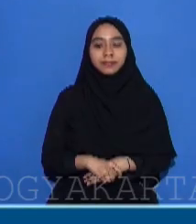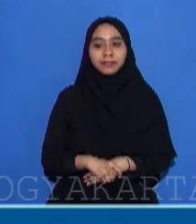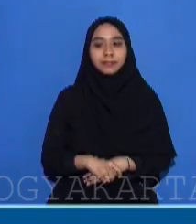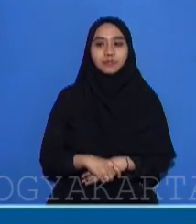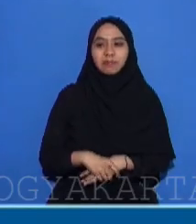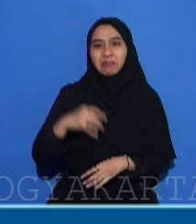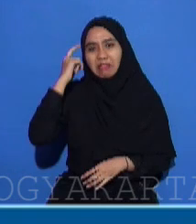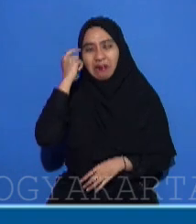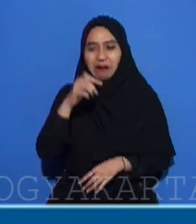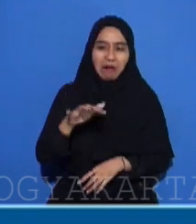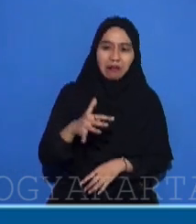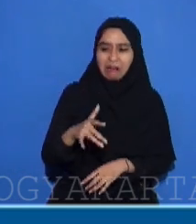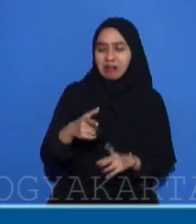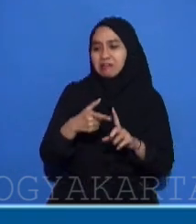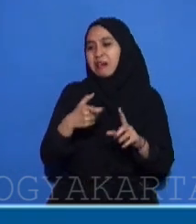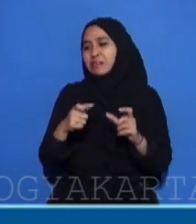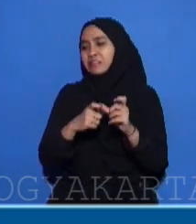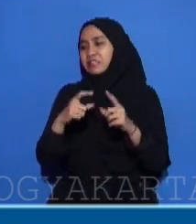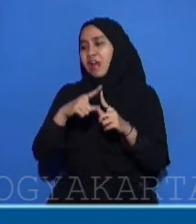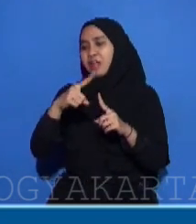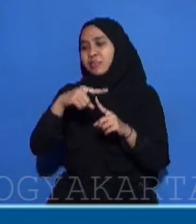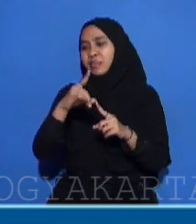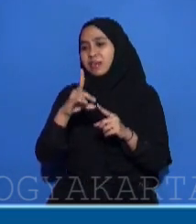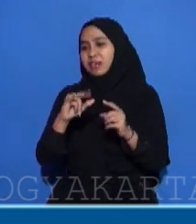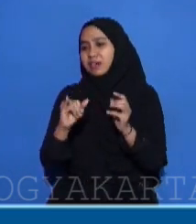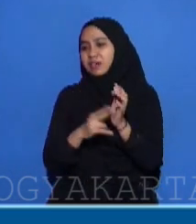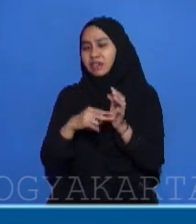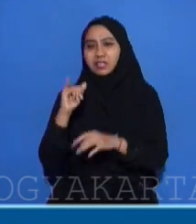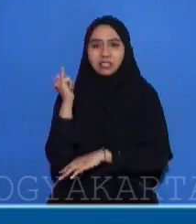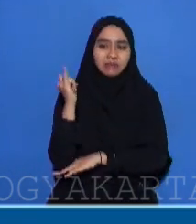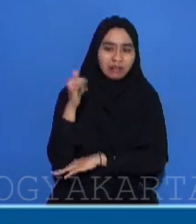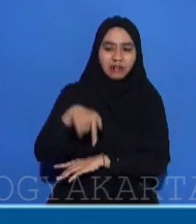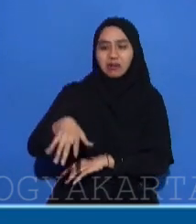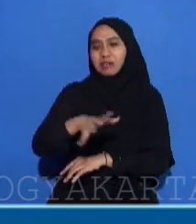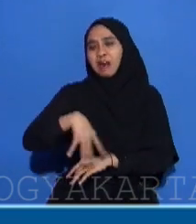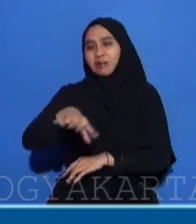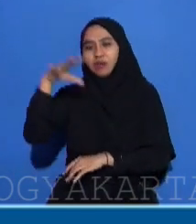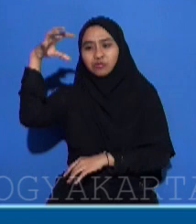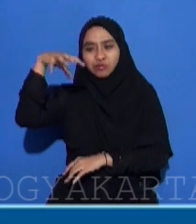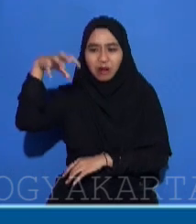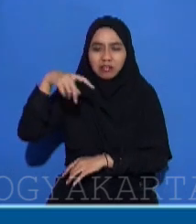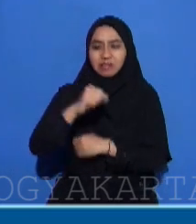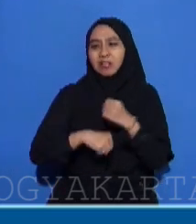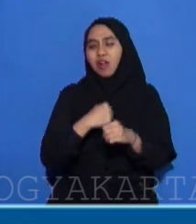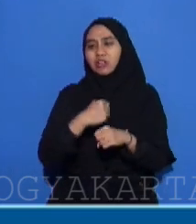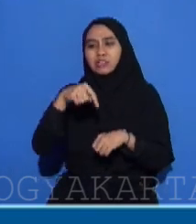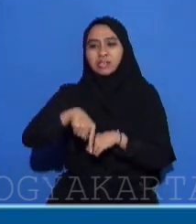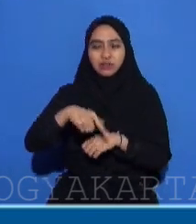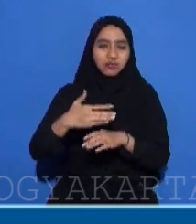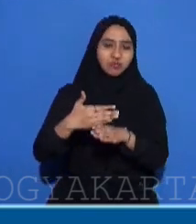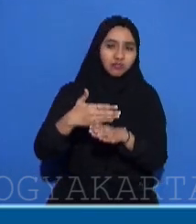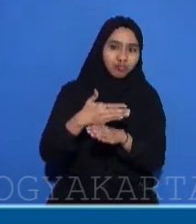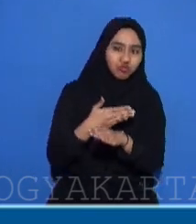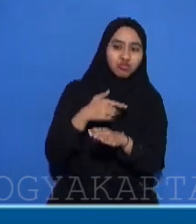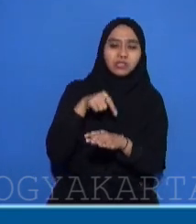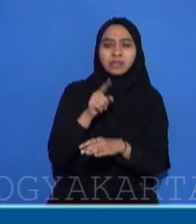Prakirawan saking Satklim DIY Sutamsi mratelakaken bilih mangsa jawah ing DIY taun menika kapetang mundur jalaran kadayan